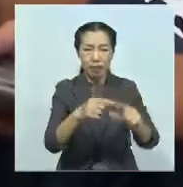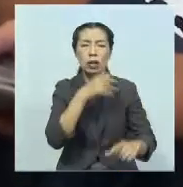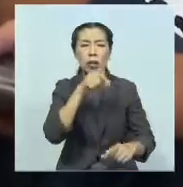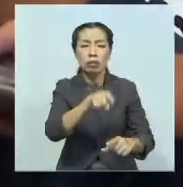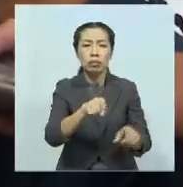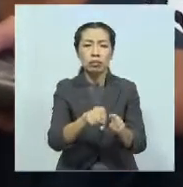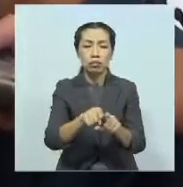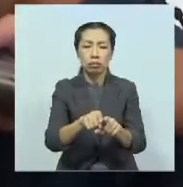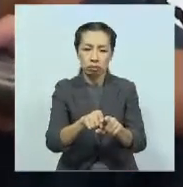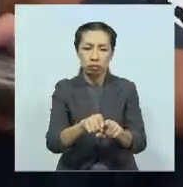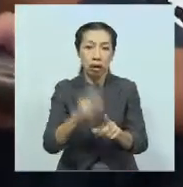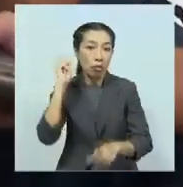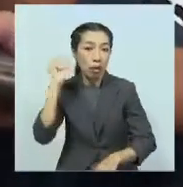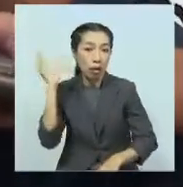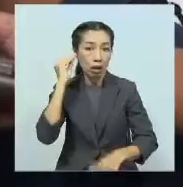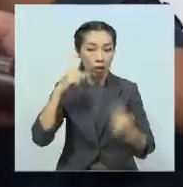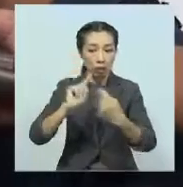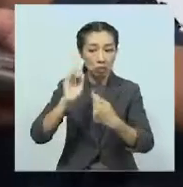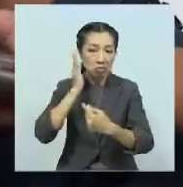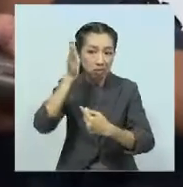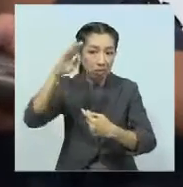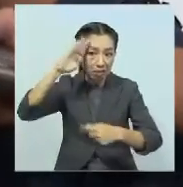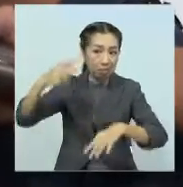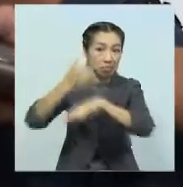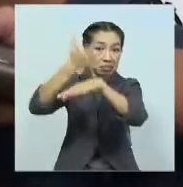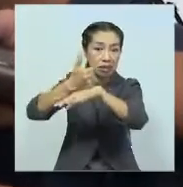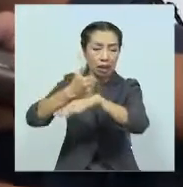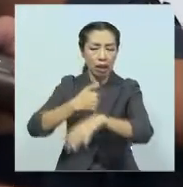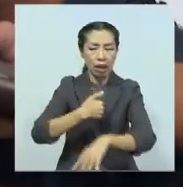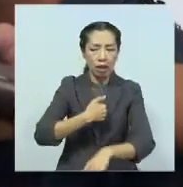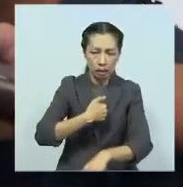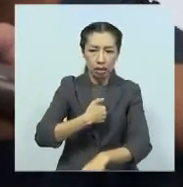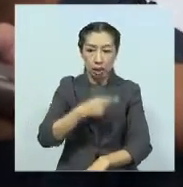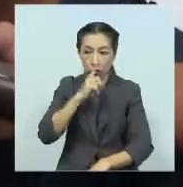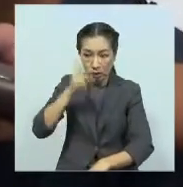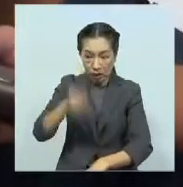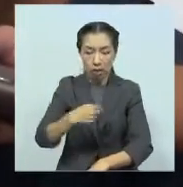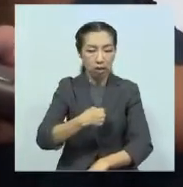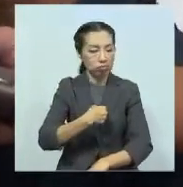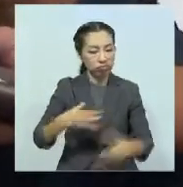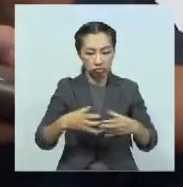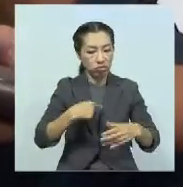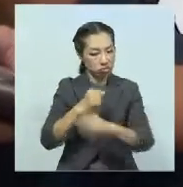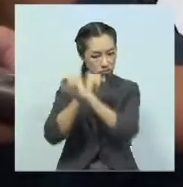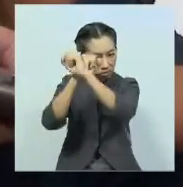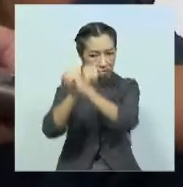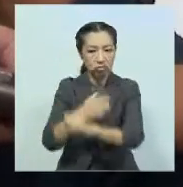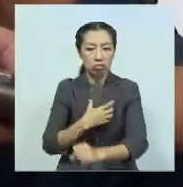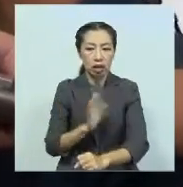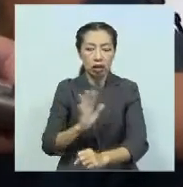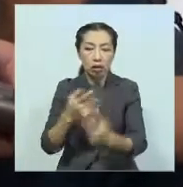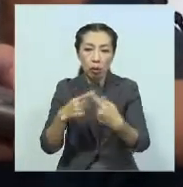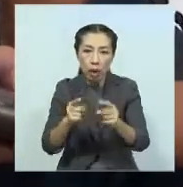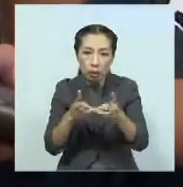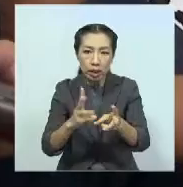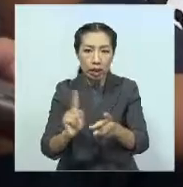ที่ว่าอาจเกิดขึ้นรัฐประหารขึ้นโดยส่วนตัวเห็นว่าหากเป็นเรื่องจริงพรรคจะต่อต้านอย่างแน่นอนจะเป็นรูปแบบไหนนั้น